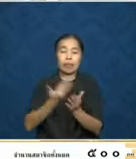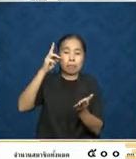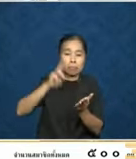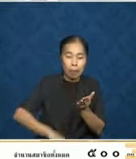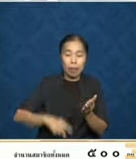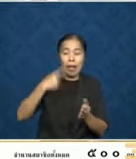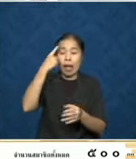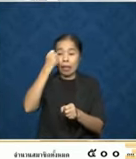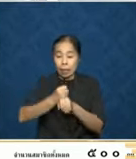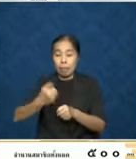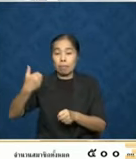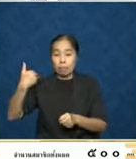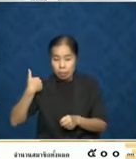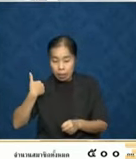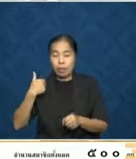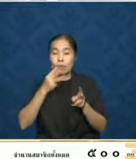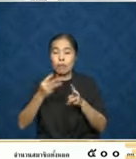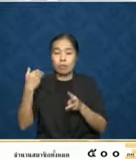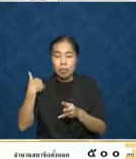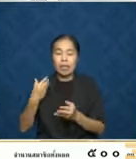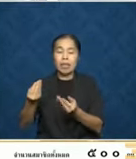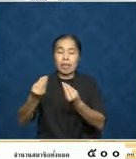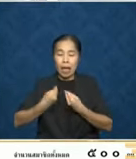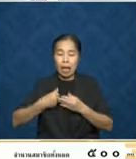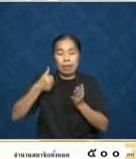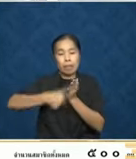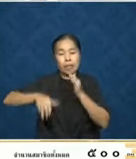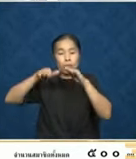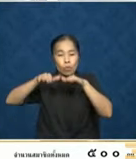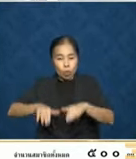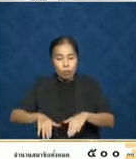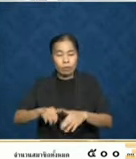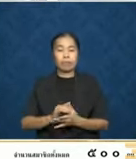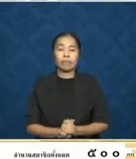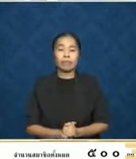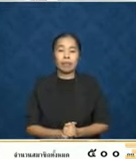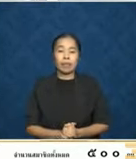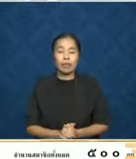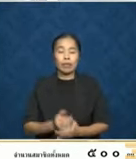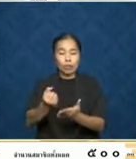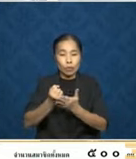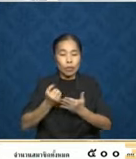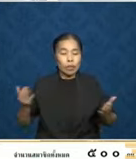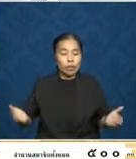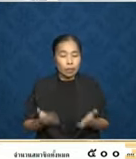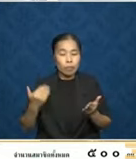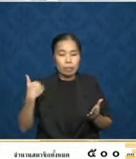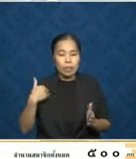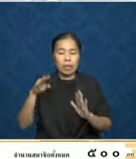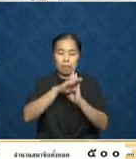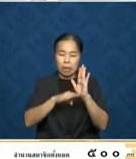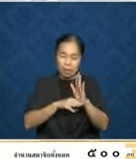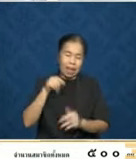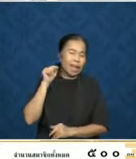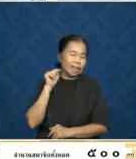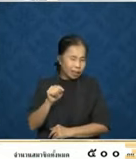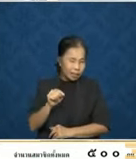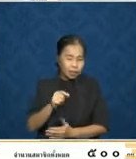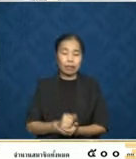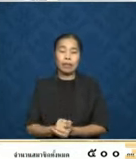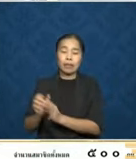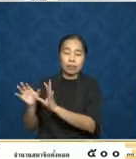แล้วก็มีกระบวนการที่ถูกต้องได้แรงจูงใจลดภาษีได้รับการสนับสนุนมาตรการแบบนี้ต่างหากครับท่านประธานที่จะน